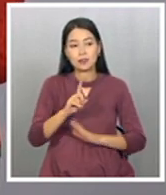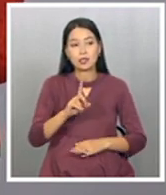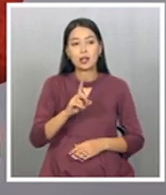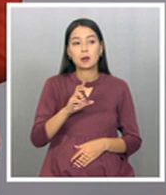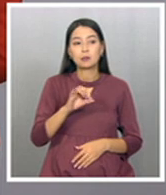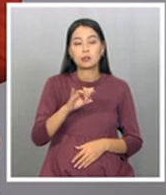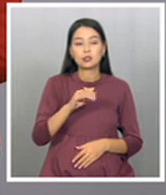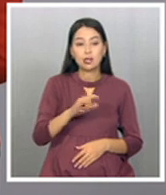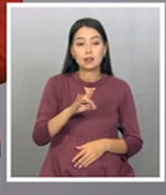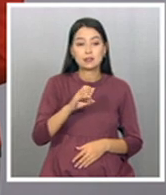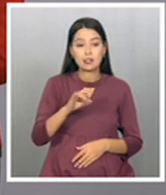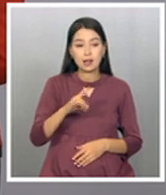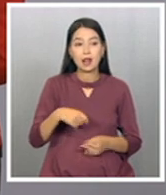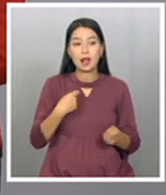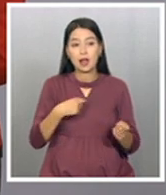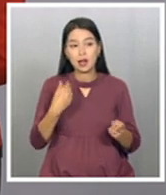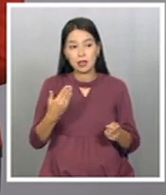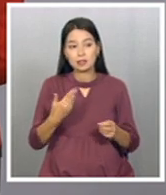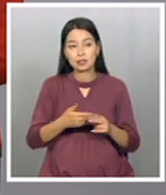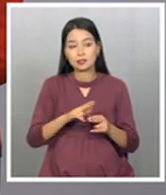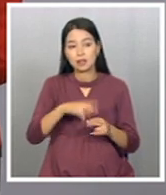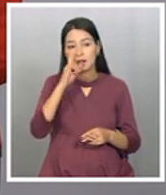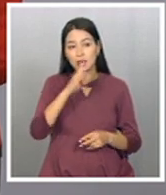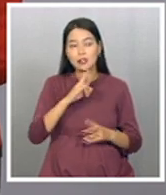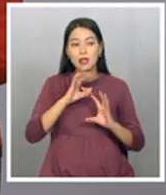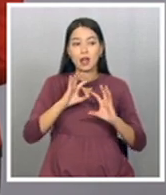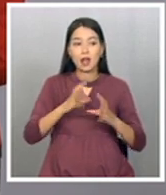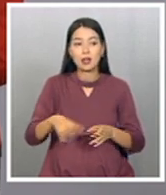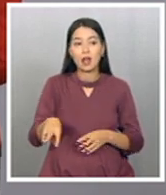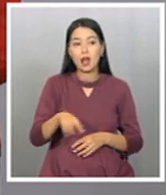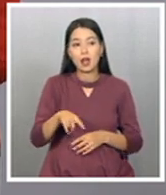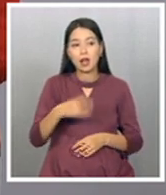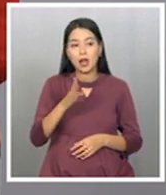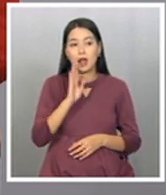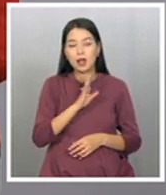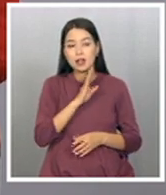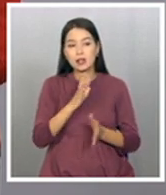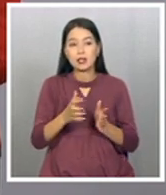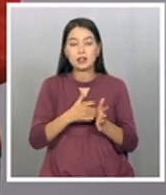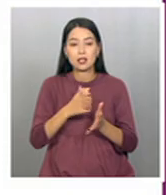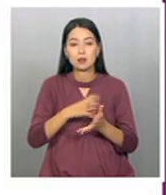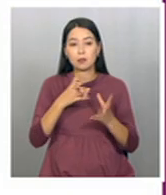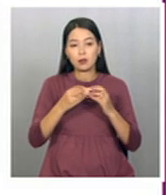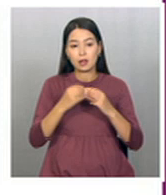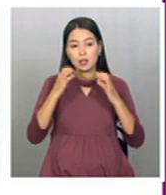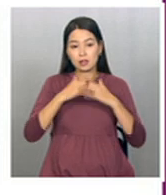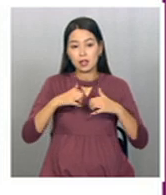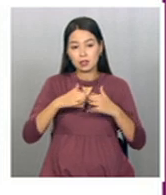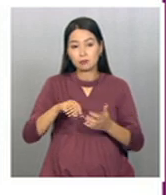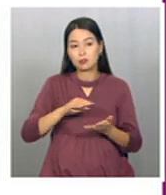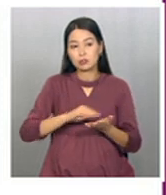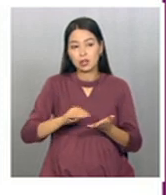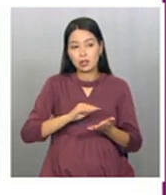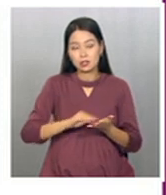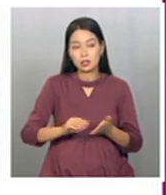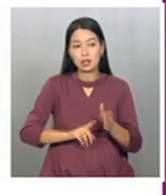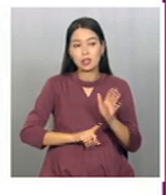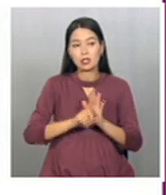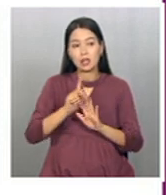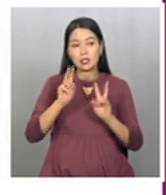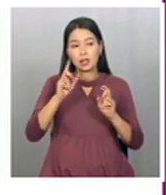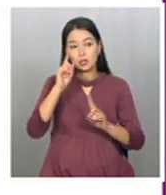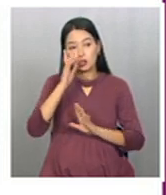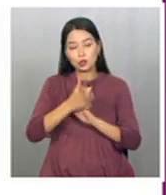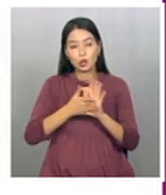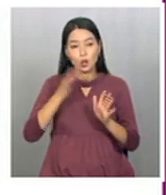айтысы және қазақ әлем әдебиеттеріндегі әйел теңсіздігін талдап жазыңыз. Кіріспе. Тақырыпты түсінгені